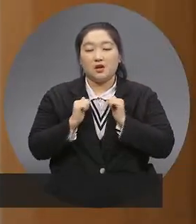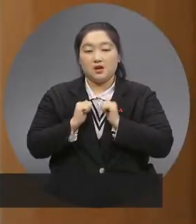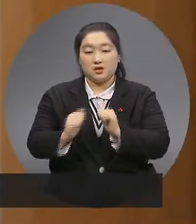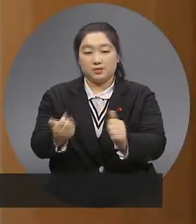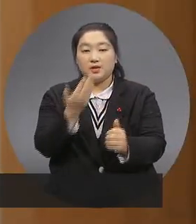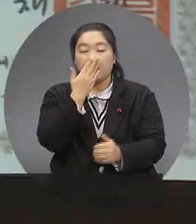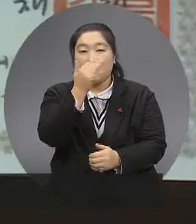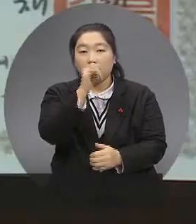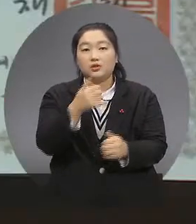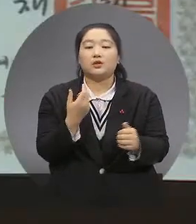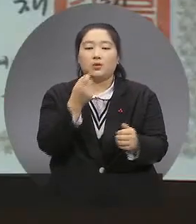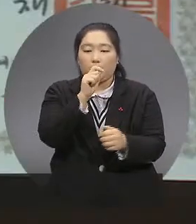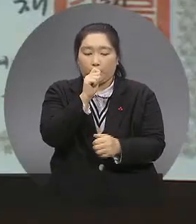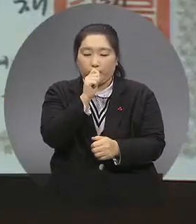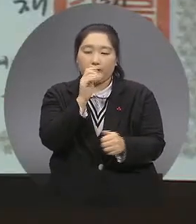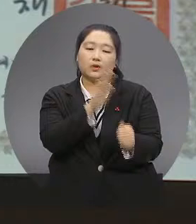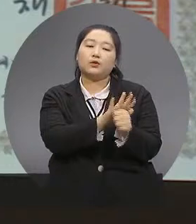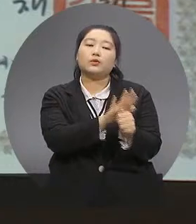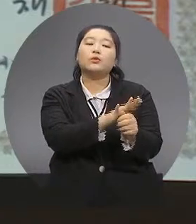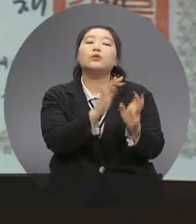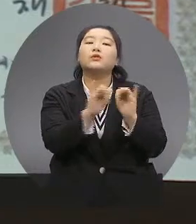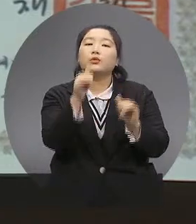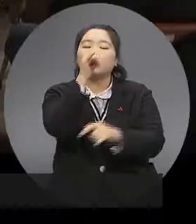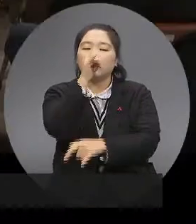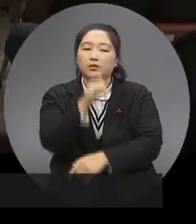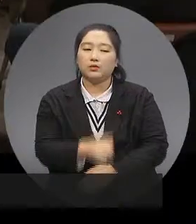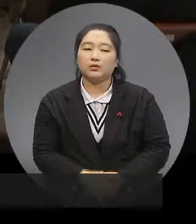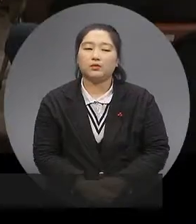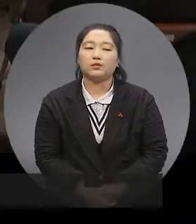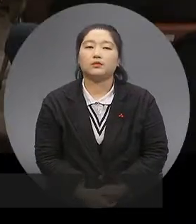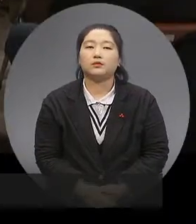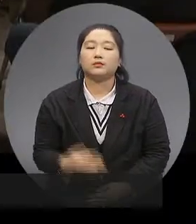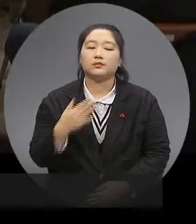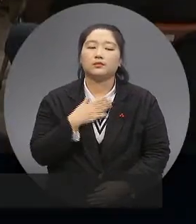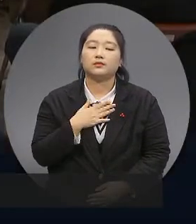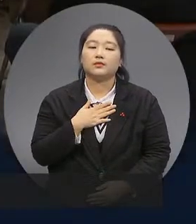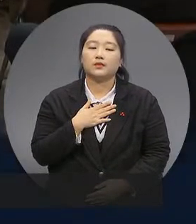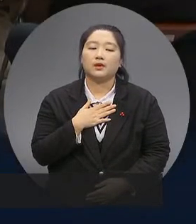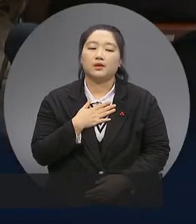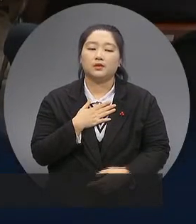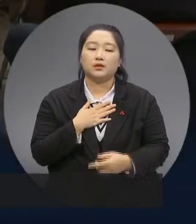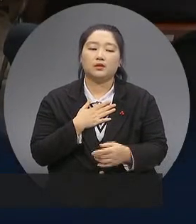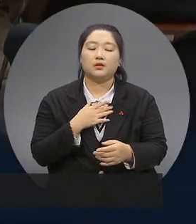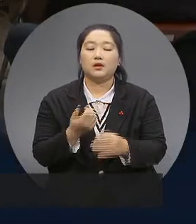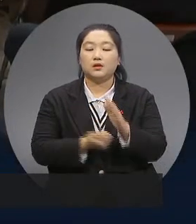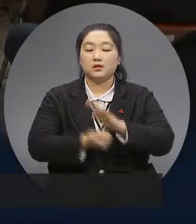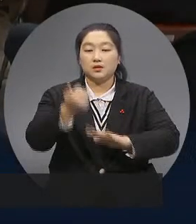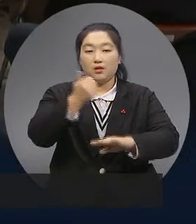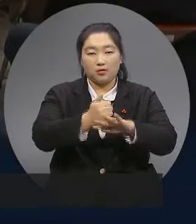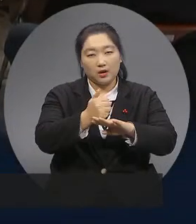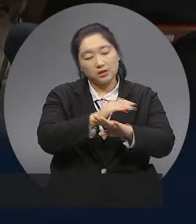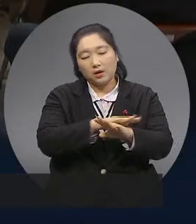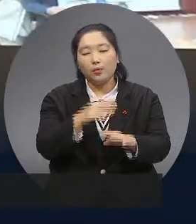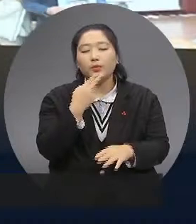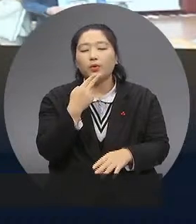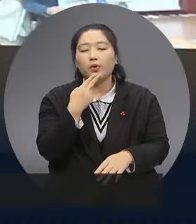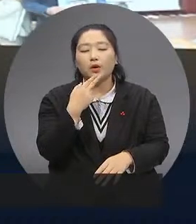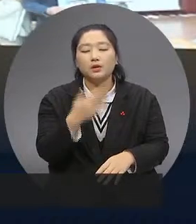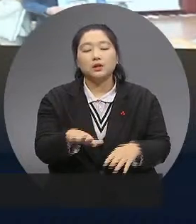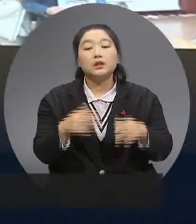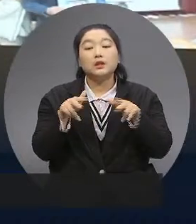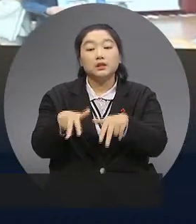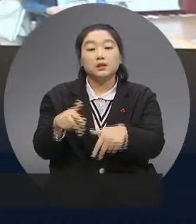있도록 묵묵히 뒷받침한 사람들도 있습니다. 저희는 상대적으로 이런 성과가 눈에 잘 안 보이지만